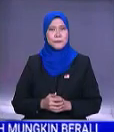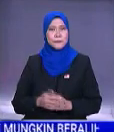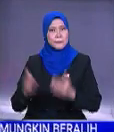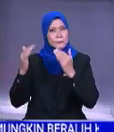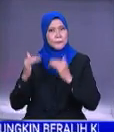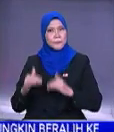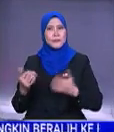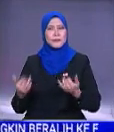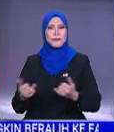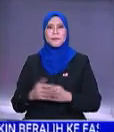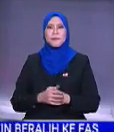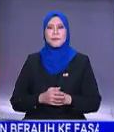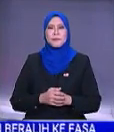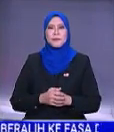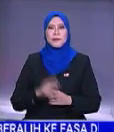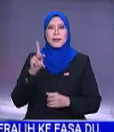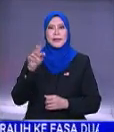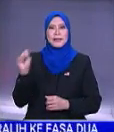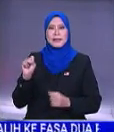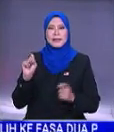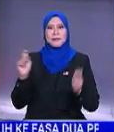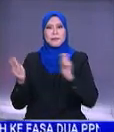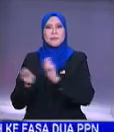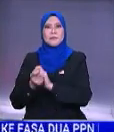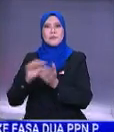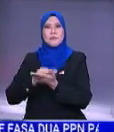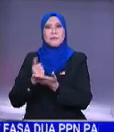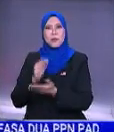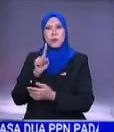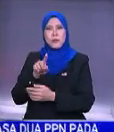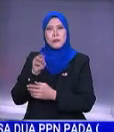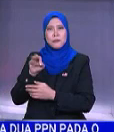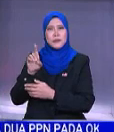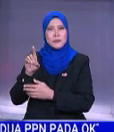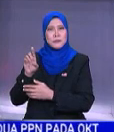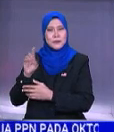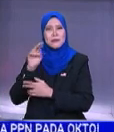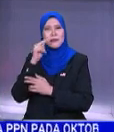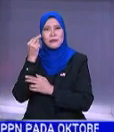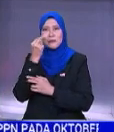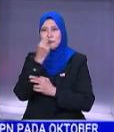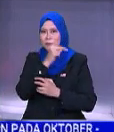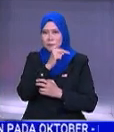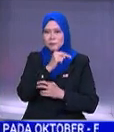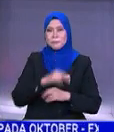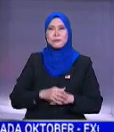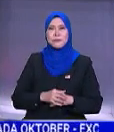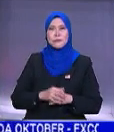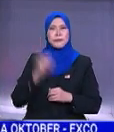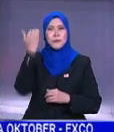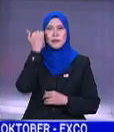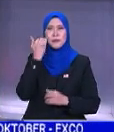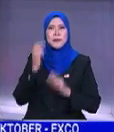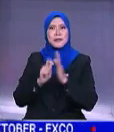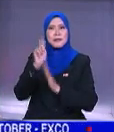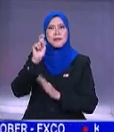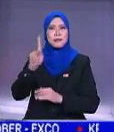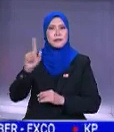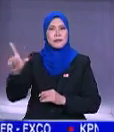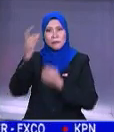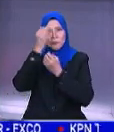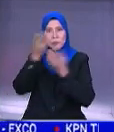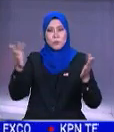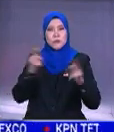Baik, beralih ke perkembangan perbicaraan kes Spinda laporan audit 1MDB terhadap Datuk Seri Najib Tun Razak. Mahkamah Tinggi Kuala Lumpur